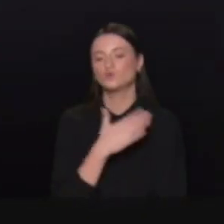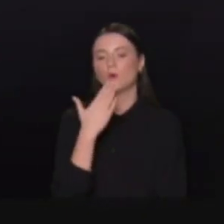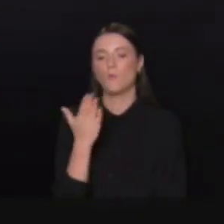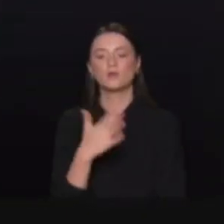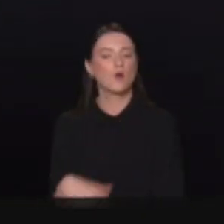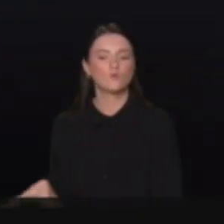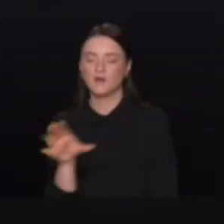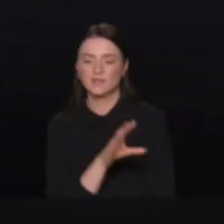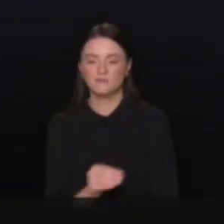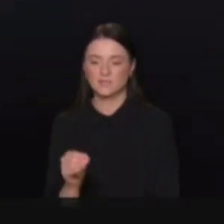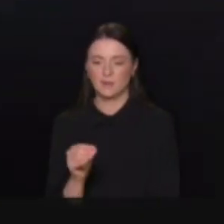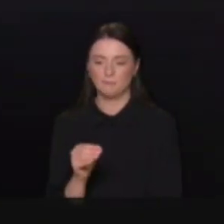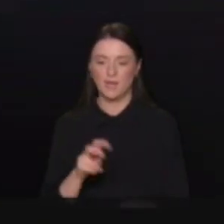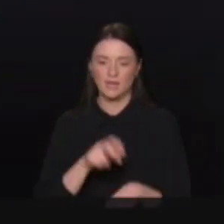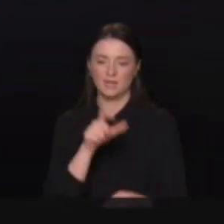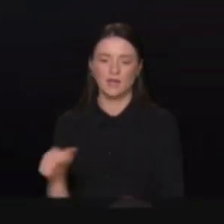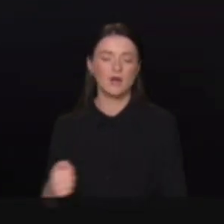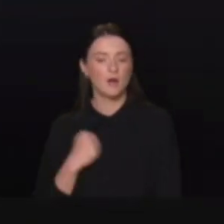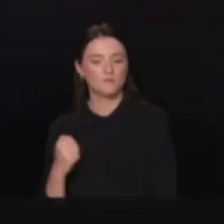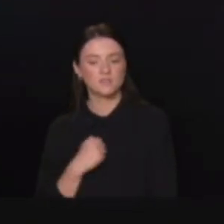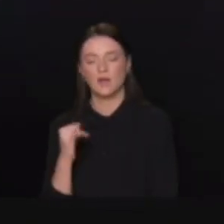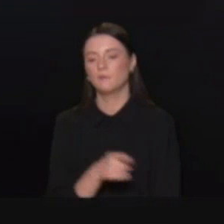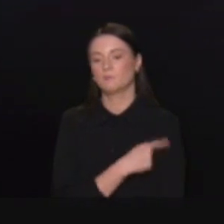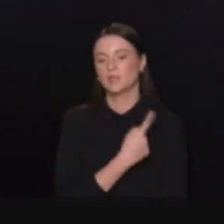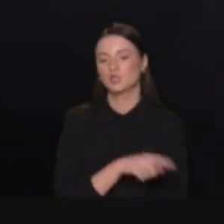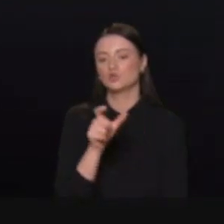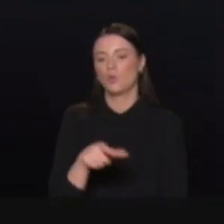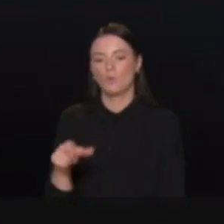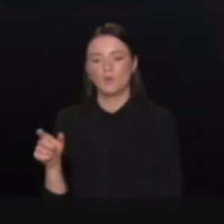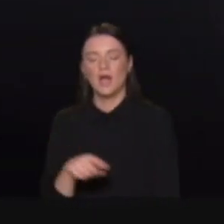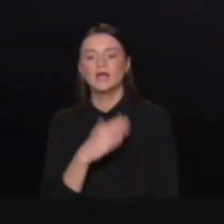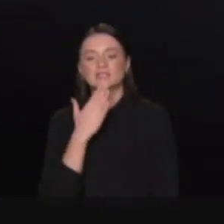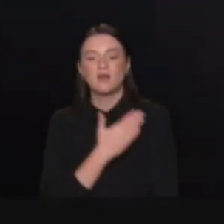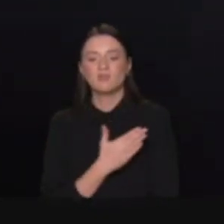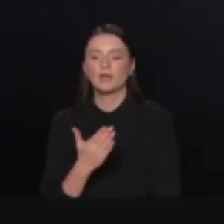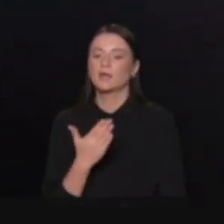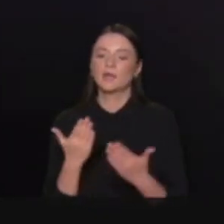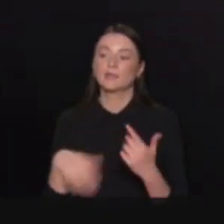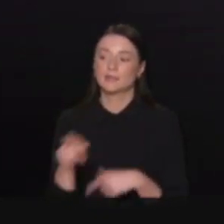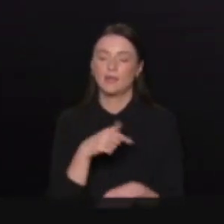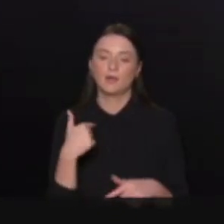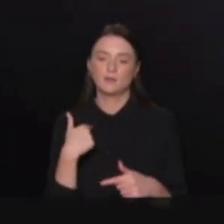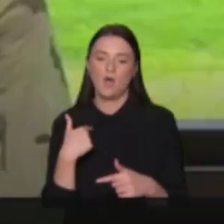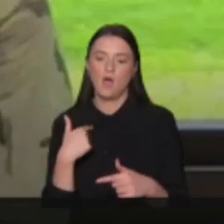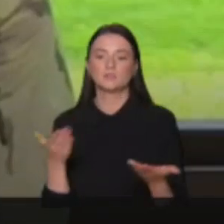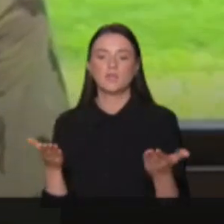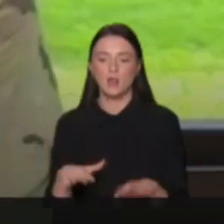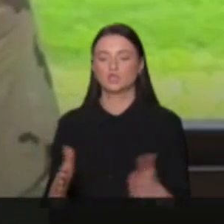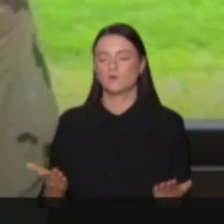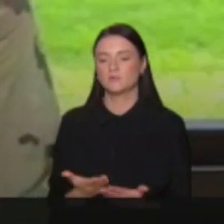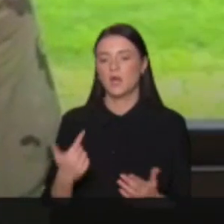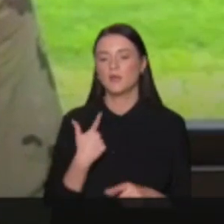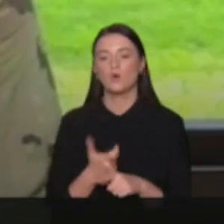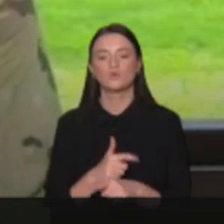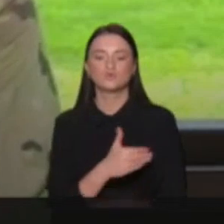всім лікарям військовим і медичному персоналу. Завдяки них я залишився в живих. Я дуже